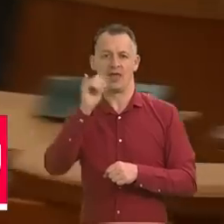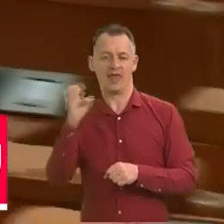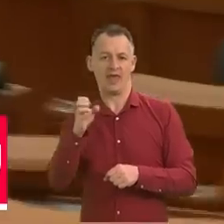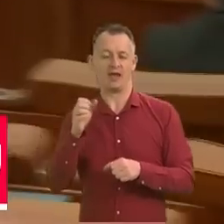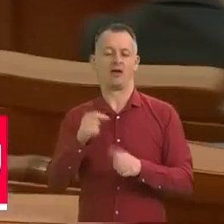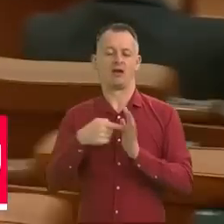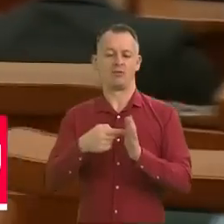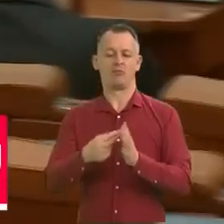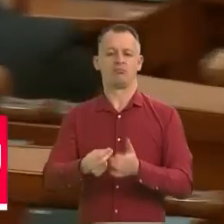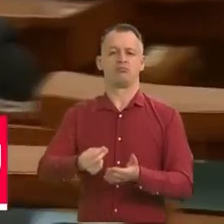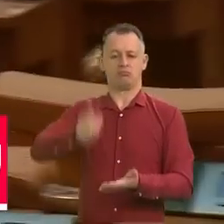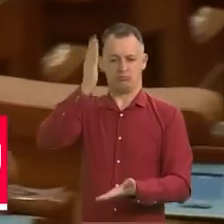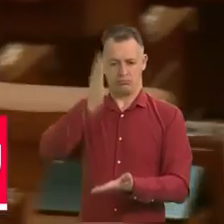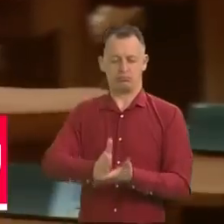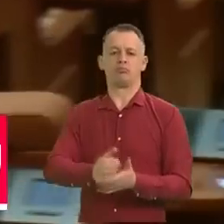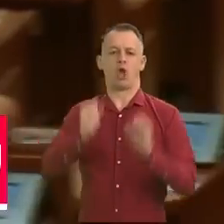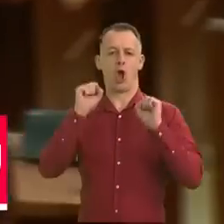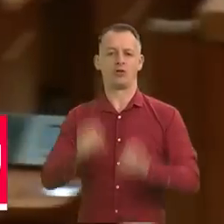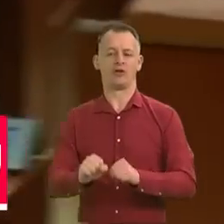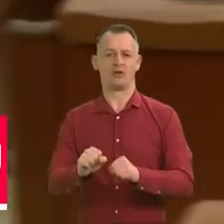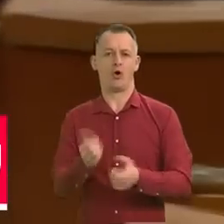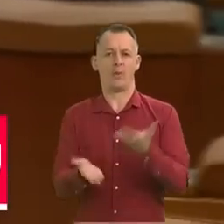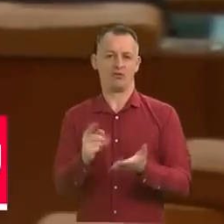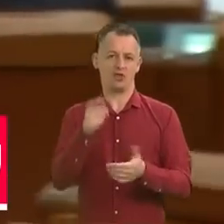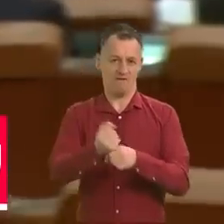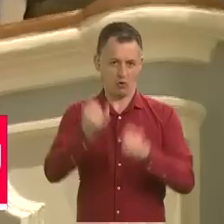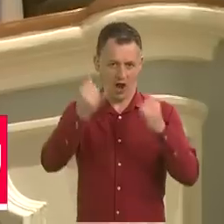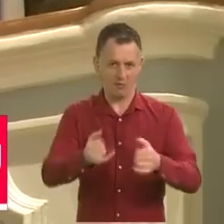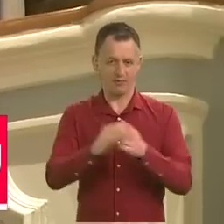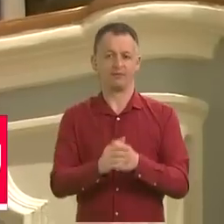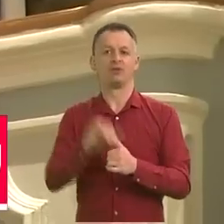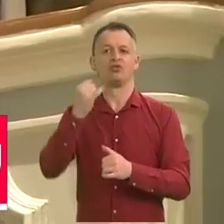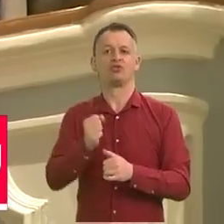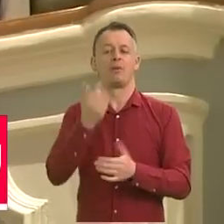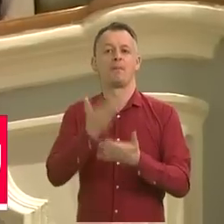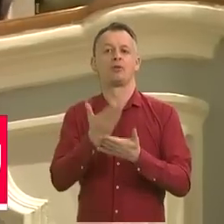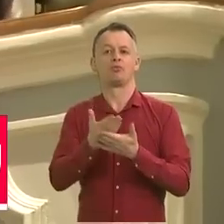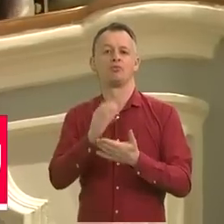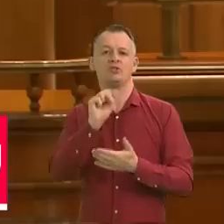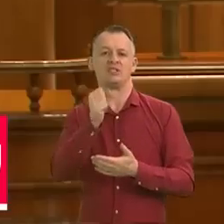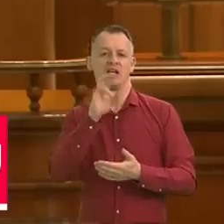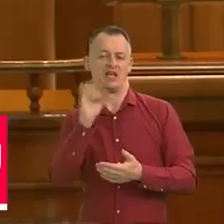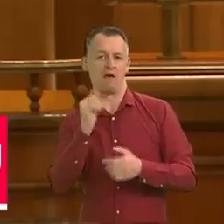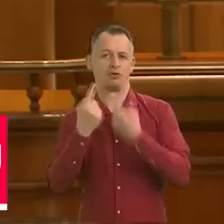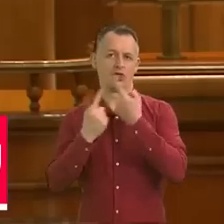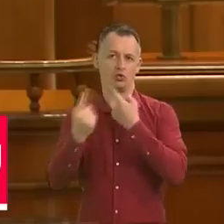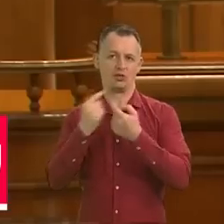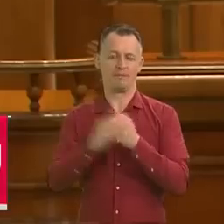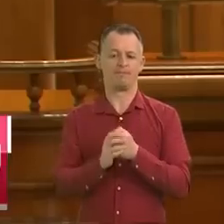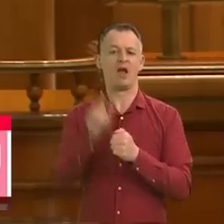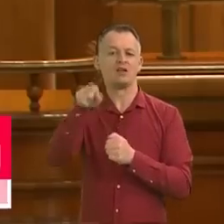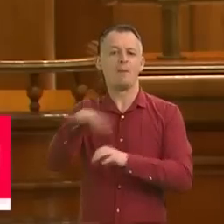Nu numai pragul a fost subiect de scandal, ci și articolul din lege prin care tehnica SRI poate fi folosită pentru procesele penale. Acest proiect de